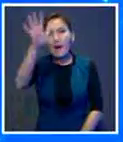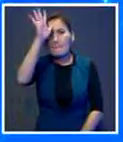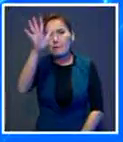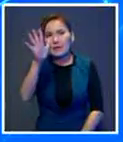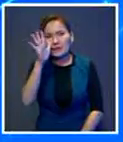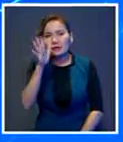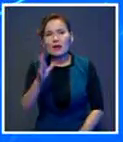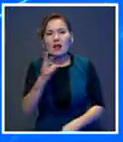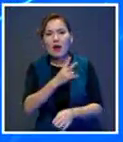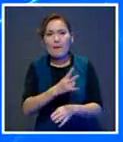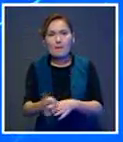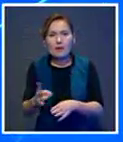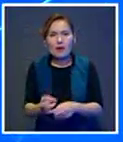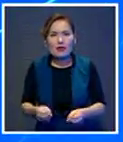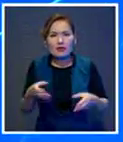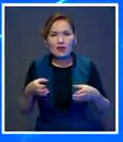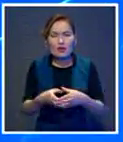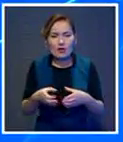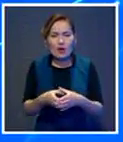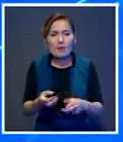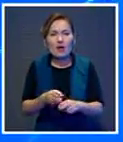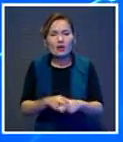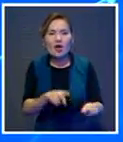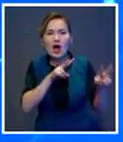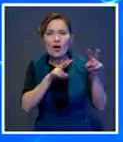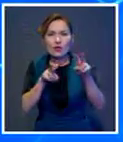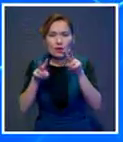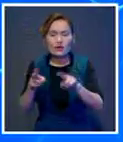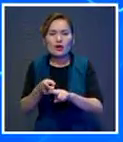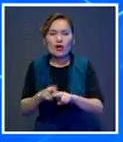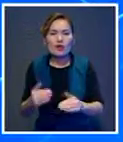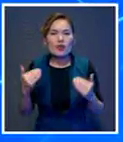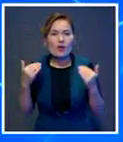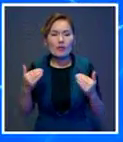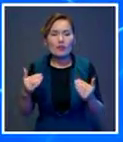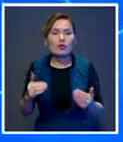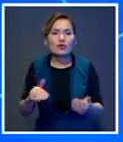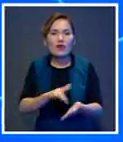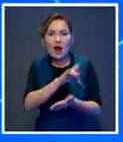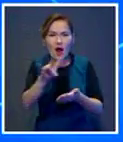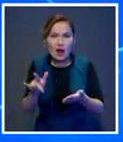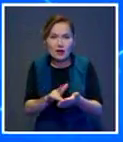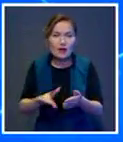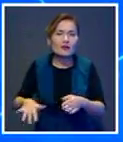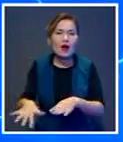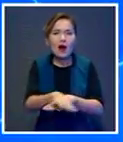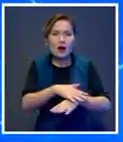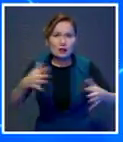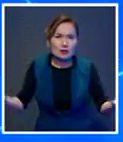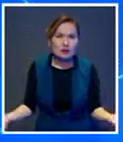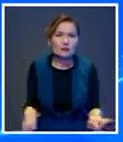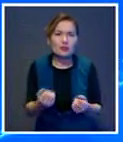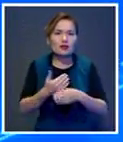Бес ай бойы экстремистердің бақылауында болған Марави қаласы бүгін содырлардан толық азат етілді. Мұны Филиппиннің қорғаныс министрлігі